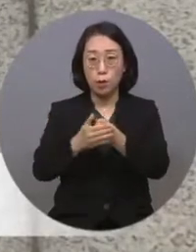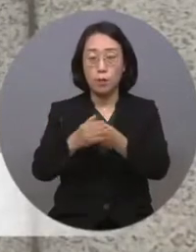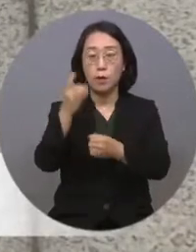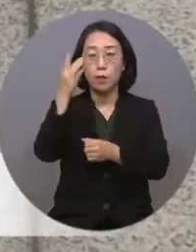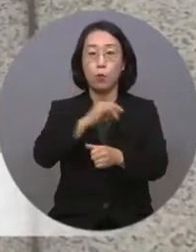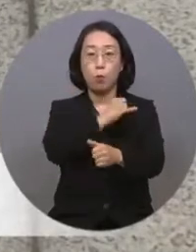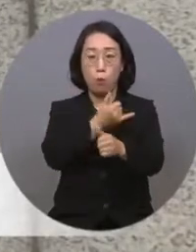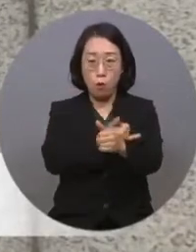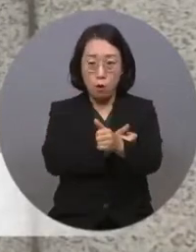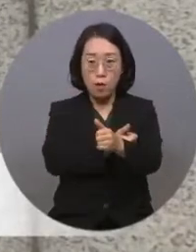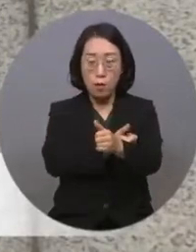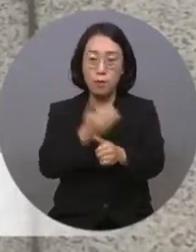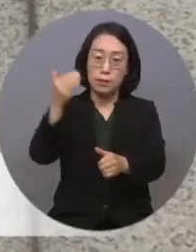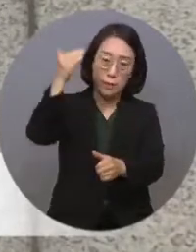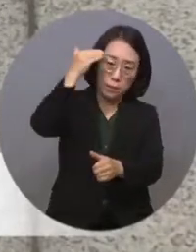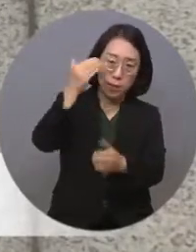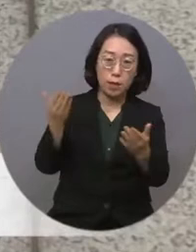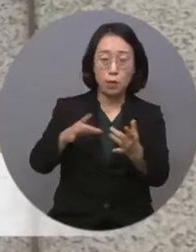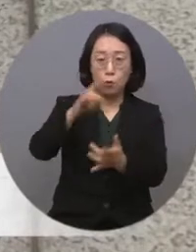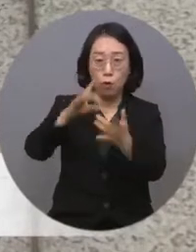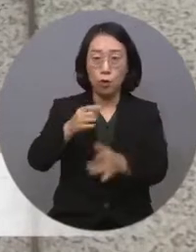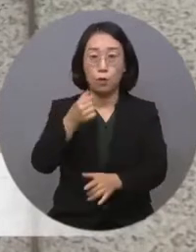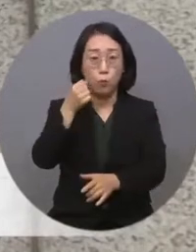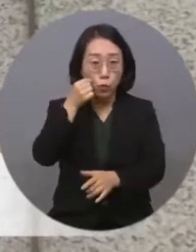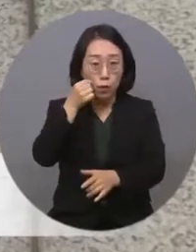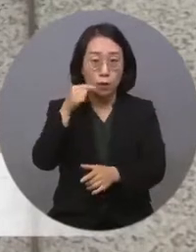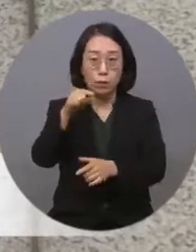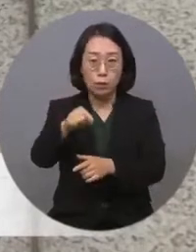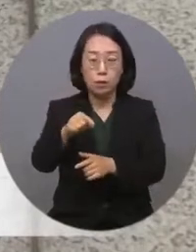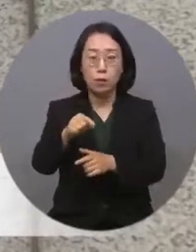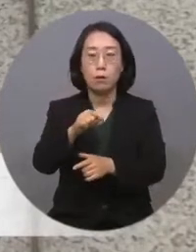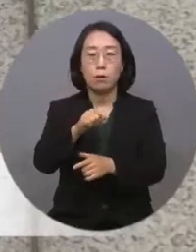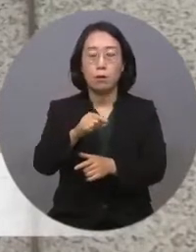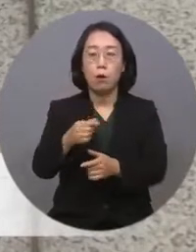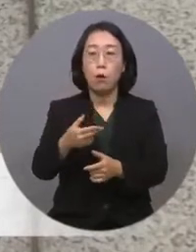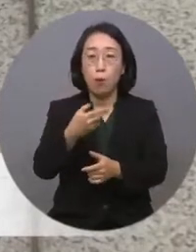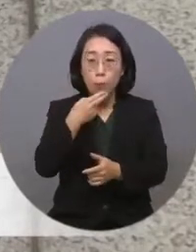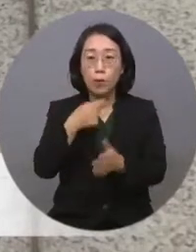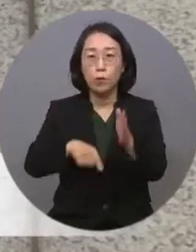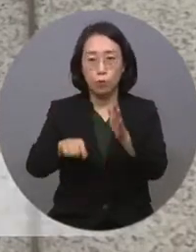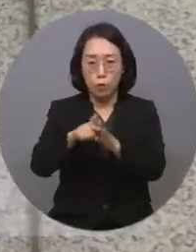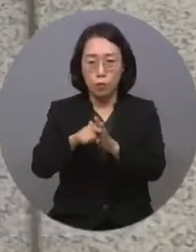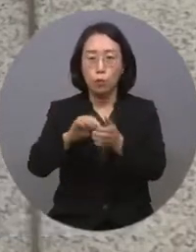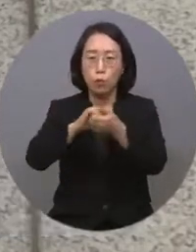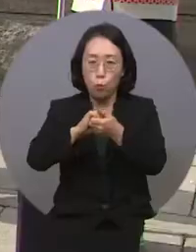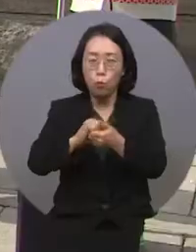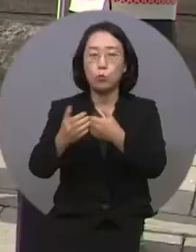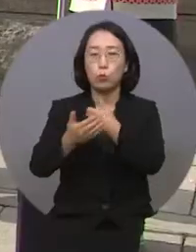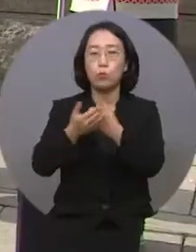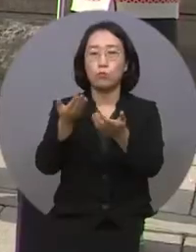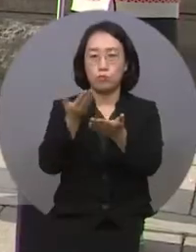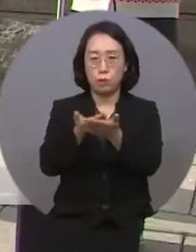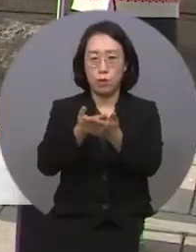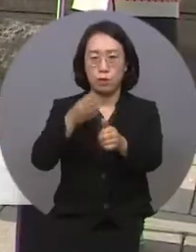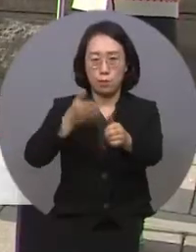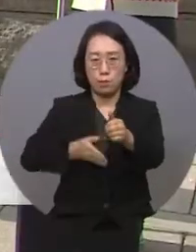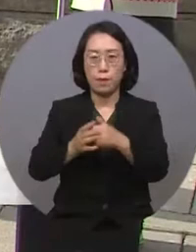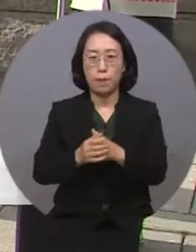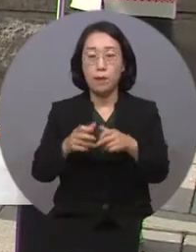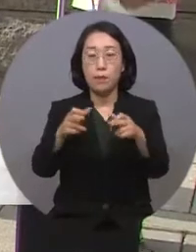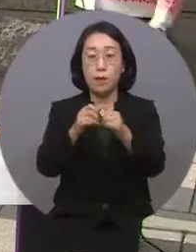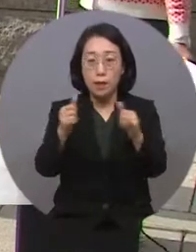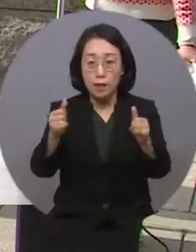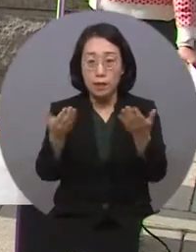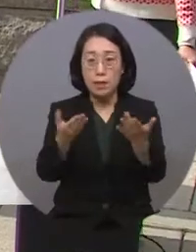직업 선택의 자유, 자기결정권이 훼손당하는 일이 일어나지 않도록 해주시기 바랍니다. 장애인의